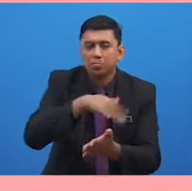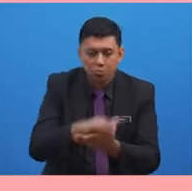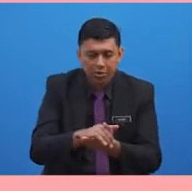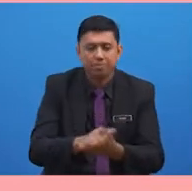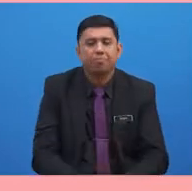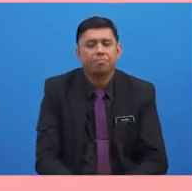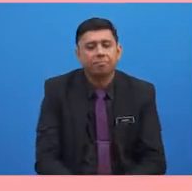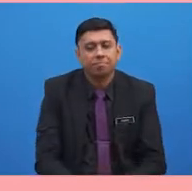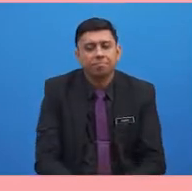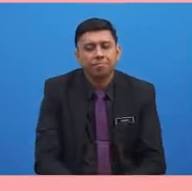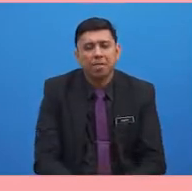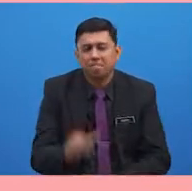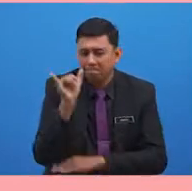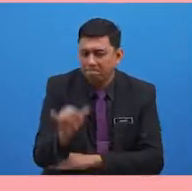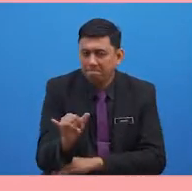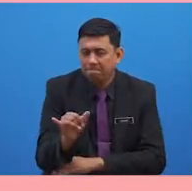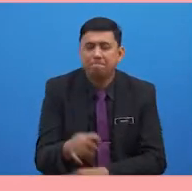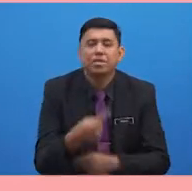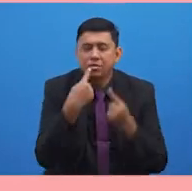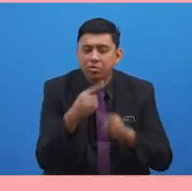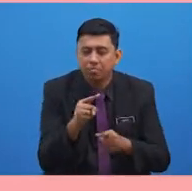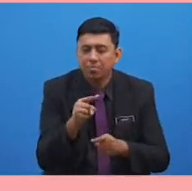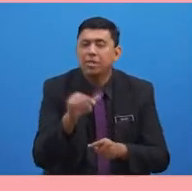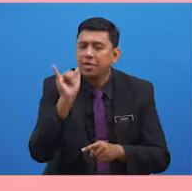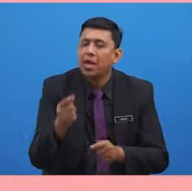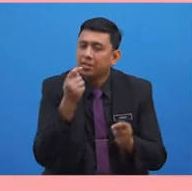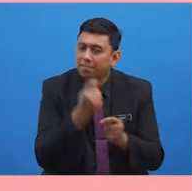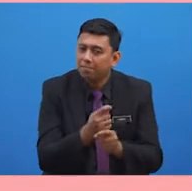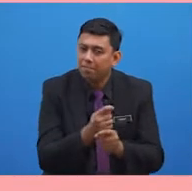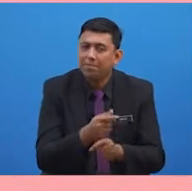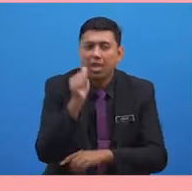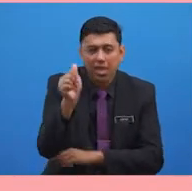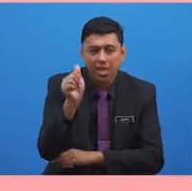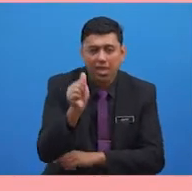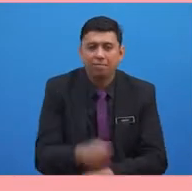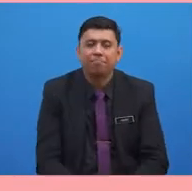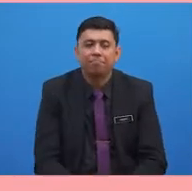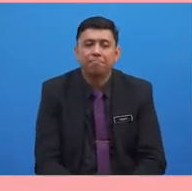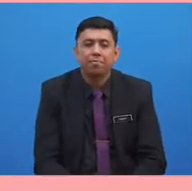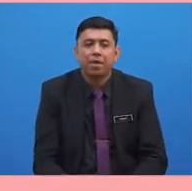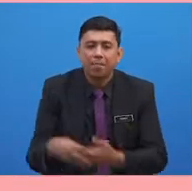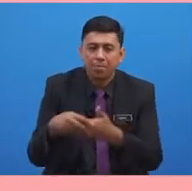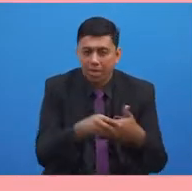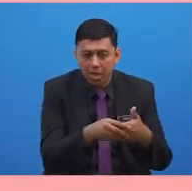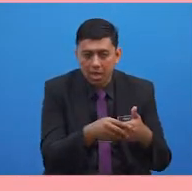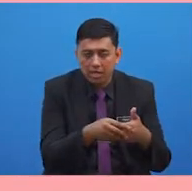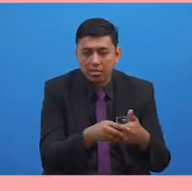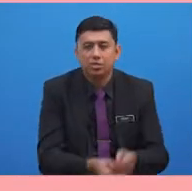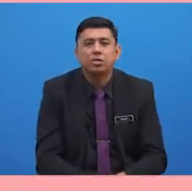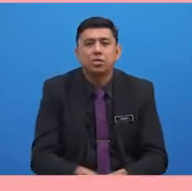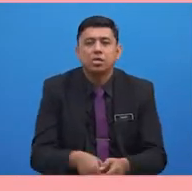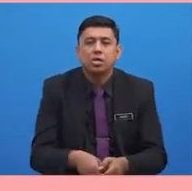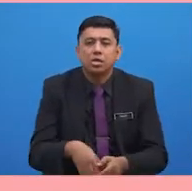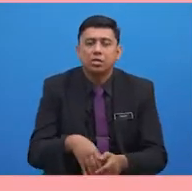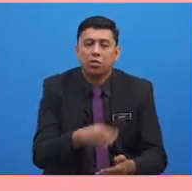sekalian? Ya, jawapan yang tepat ialah A, iaitu memegang